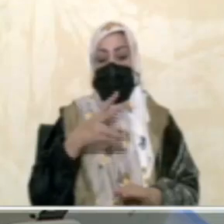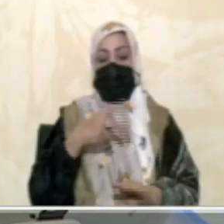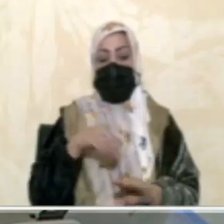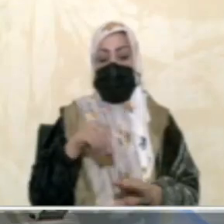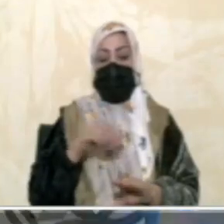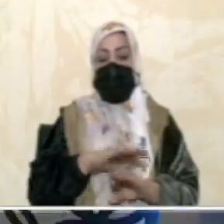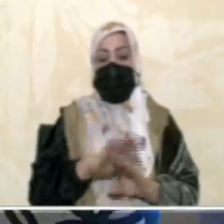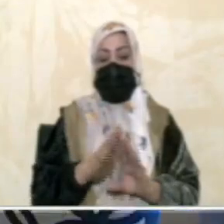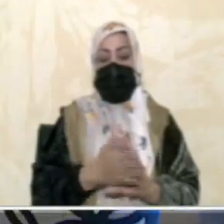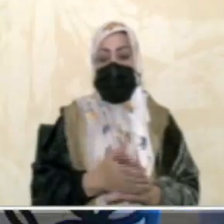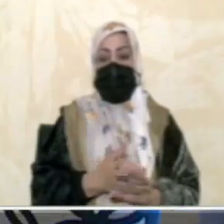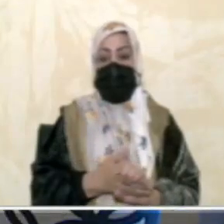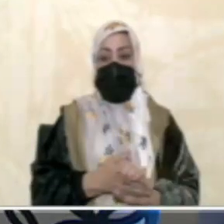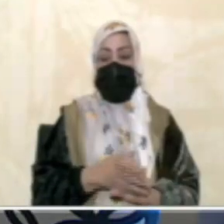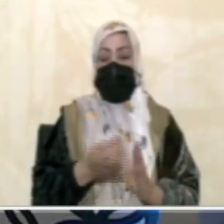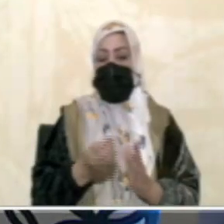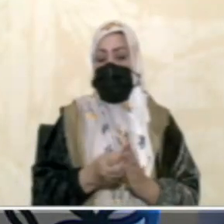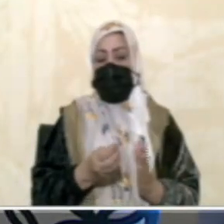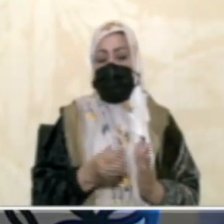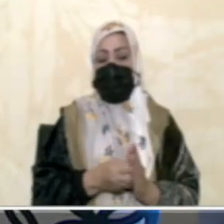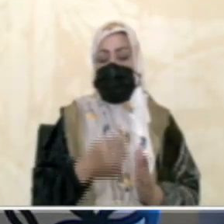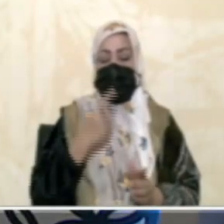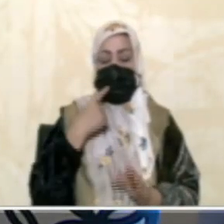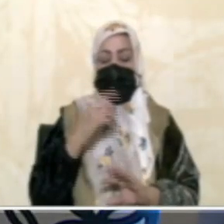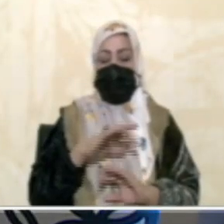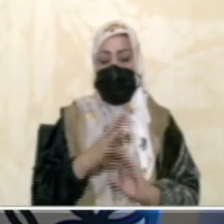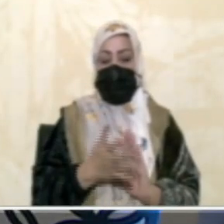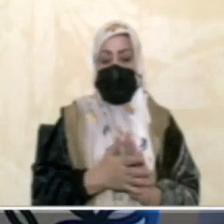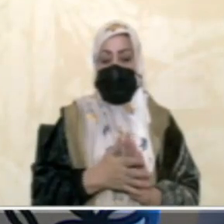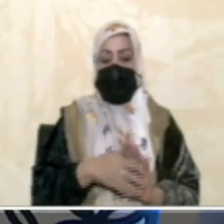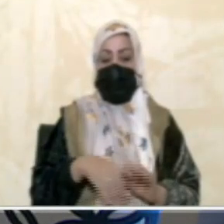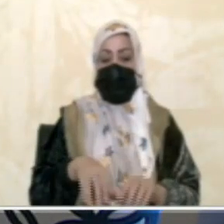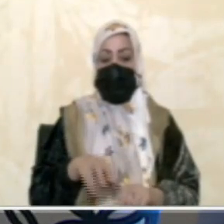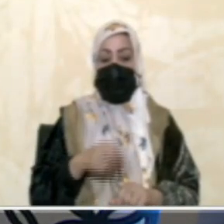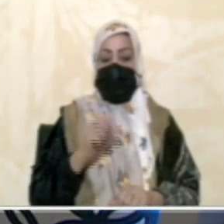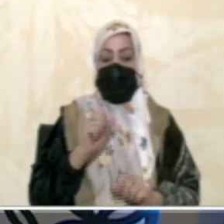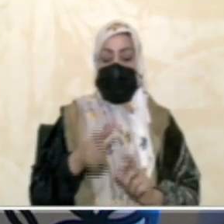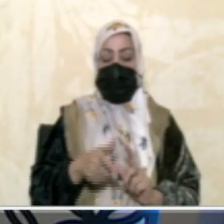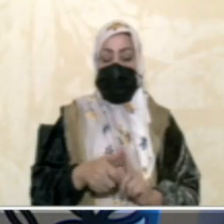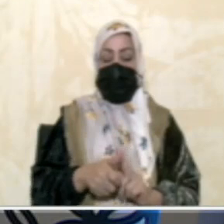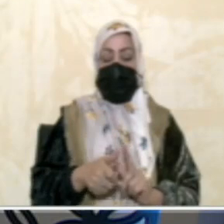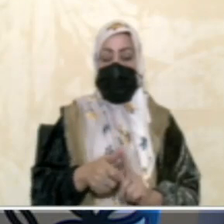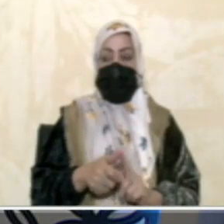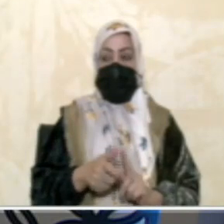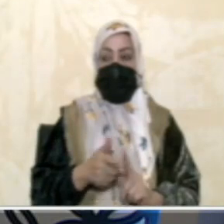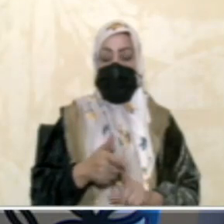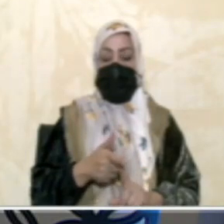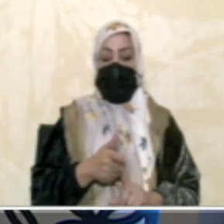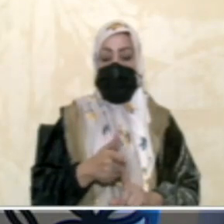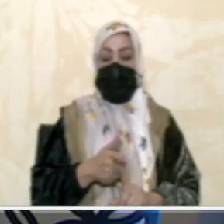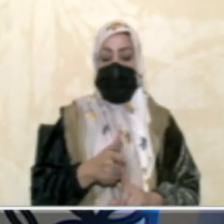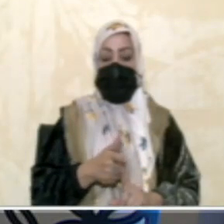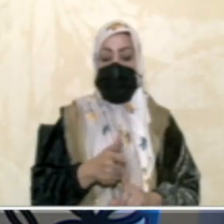السؤال الثاني بالنسبه للزكاه الفطر